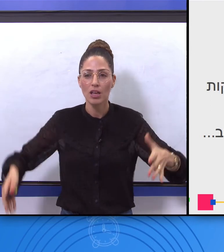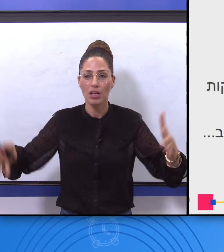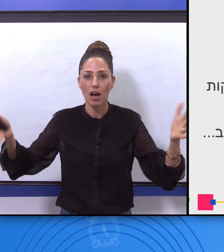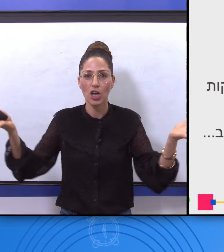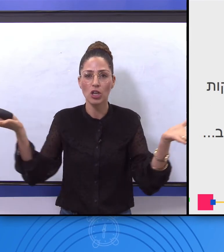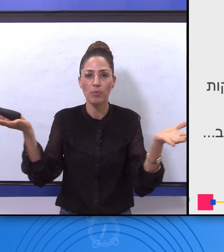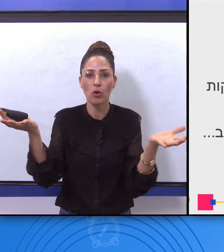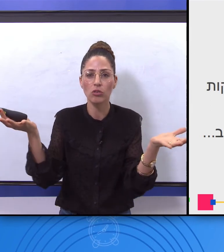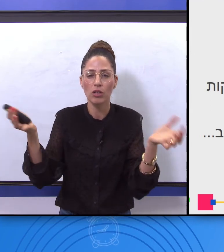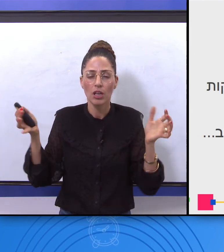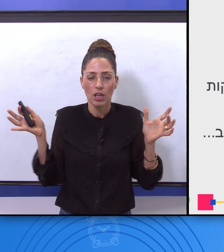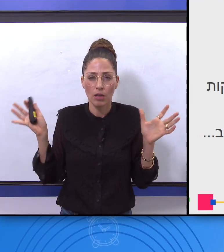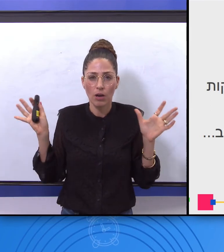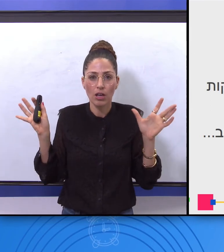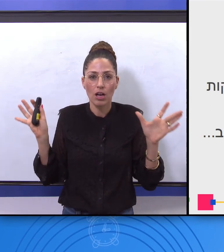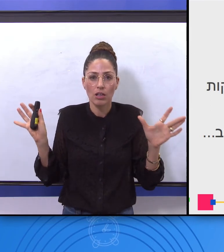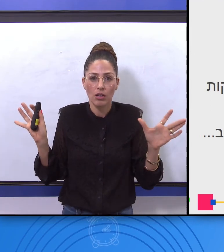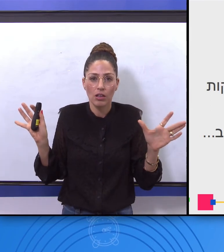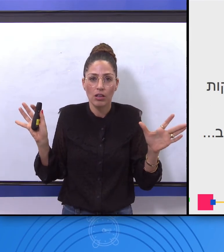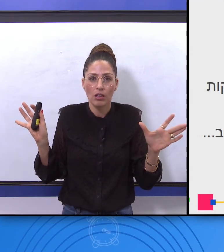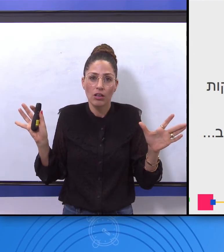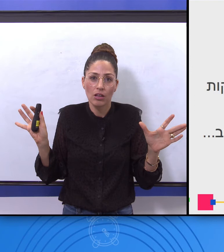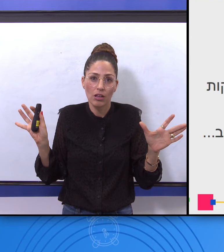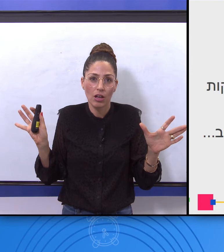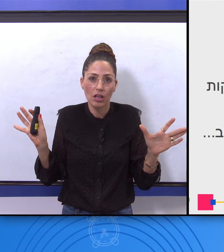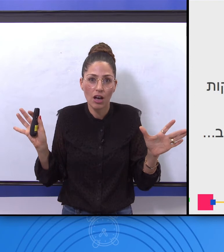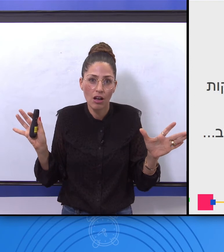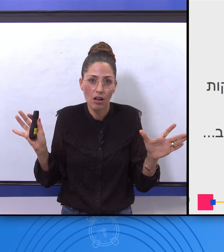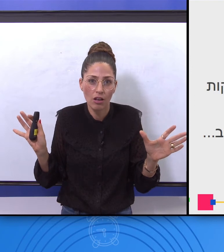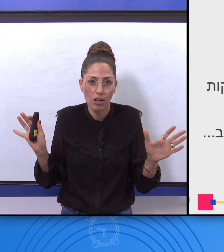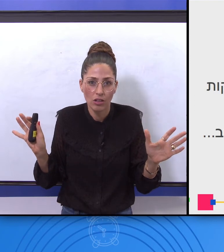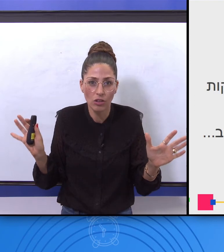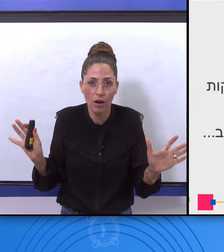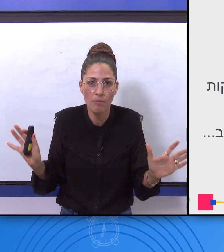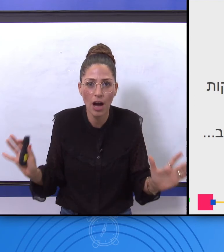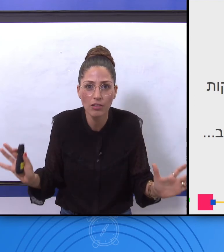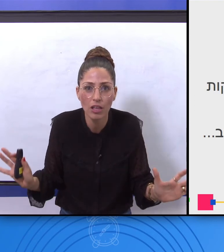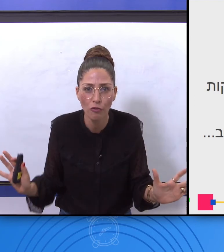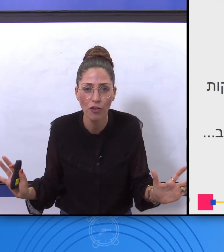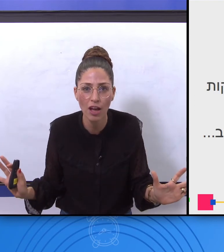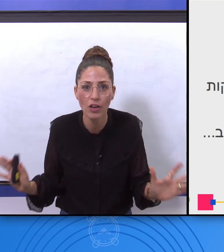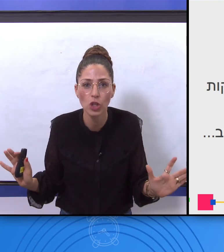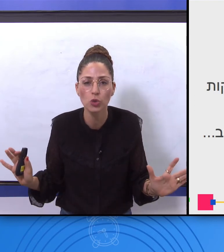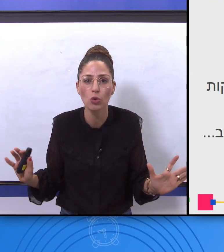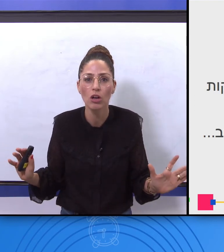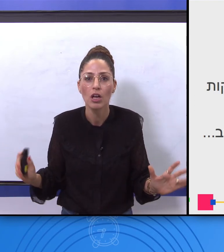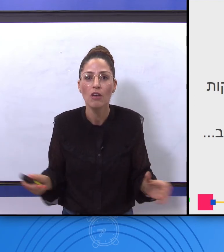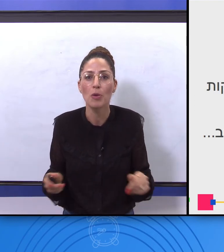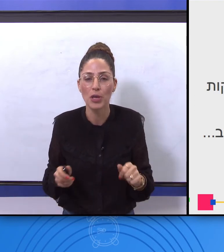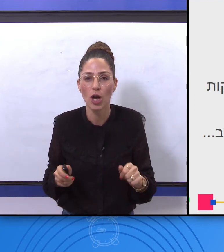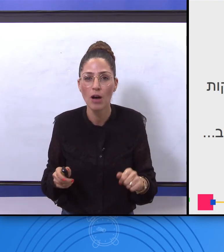לכם קערה של פירות עם רקע... רקע... דרמטי, יפה